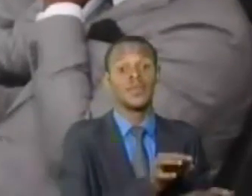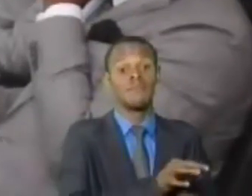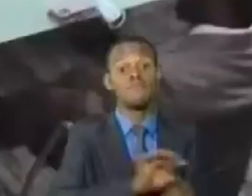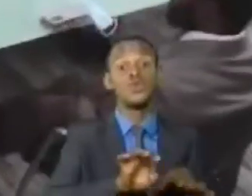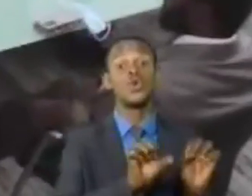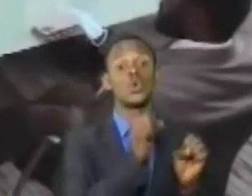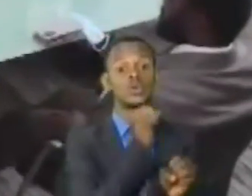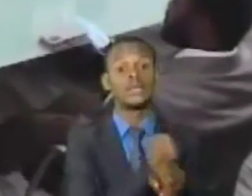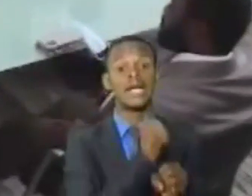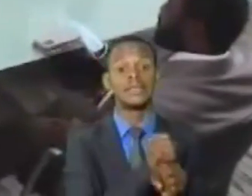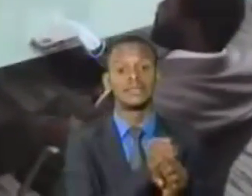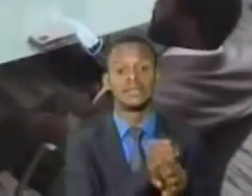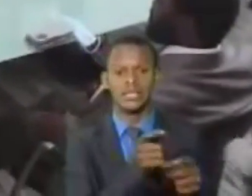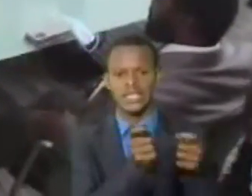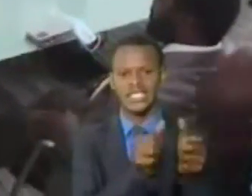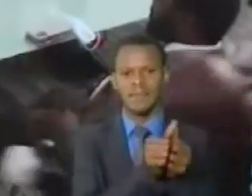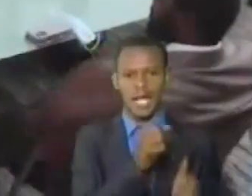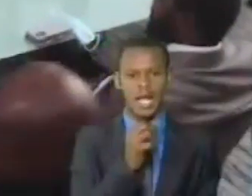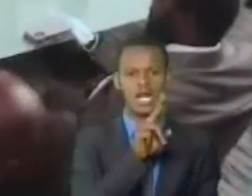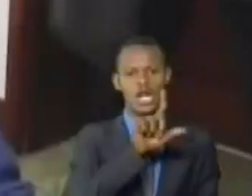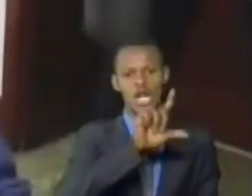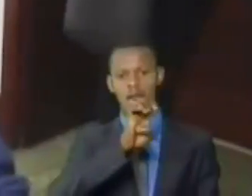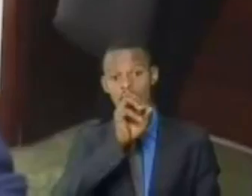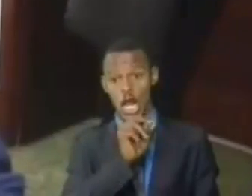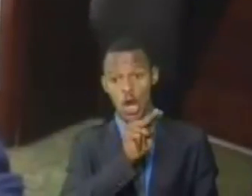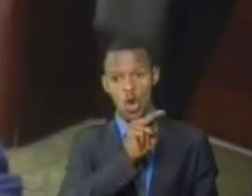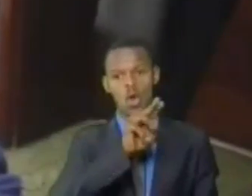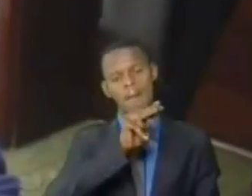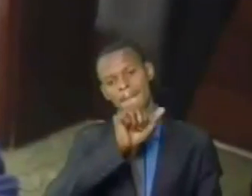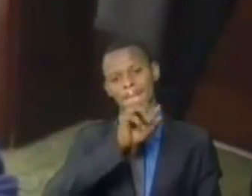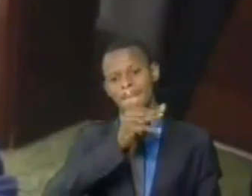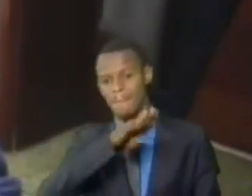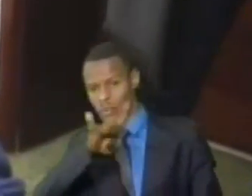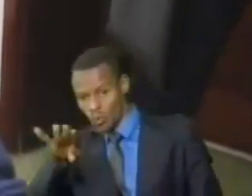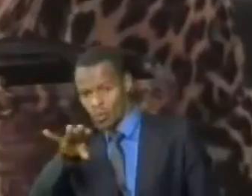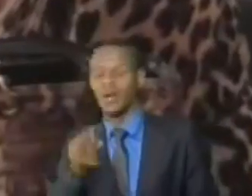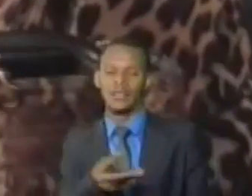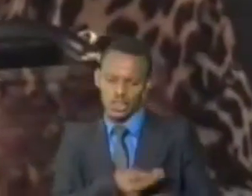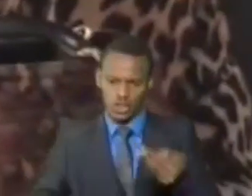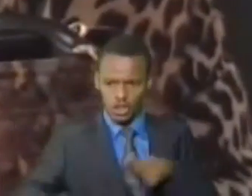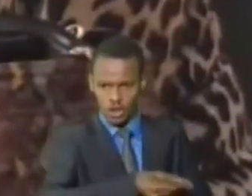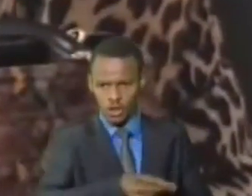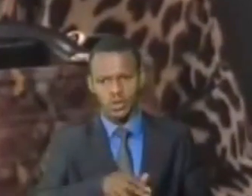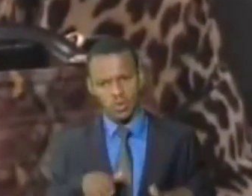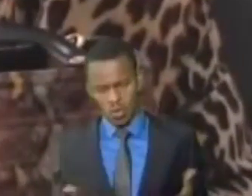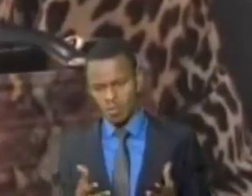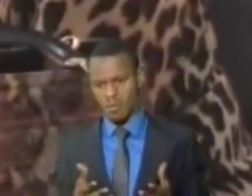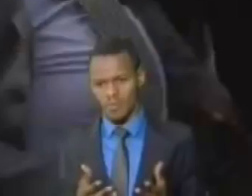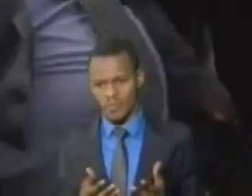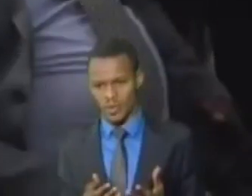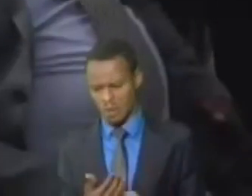passation des pouvoirs, le président sortant a remis à son successeur tous les symboles du pouvoir et les différents documents de travail. Certains